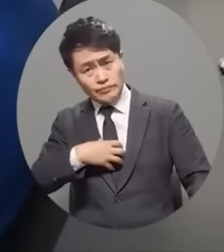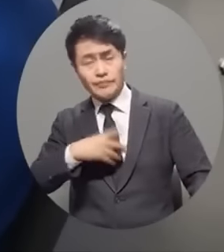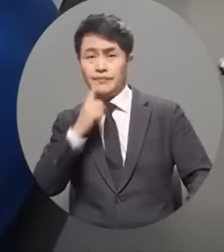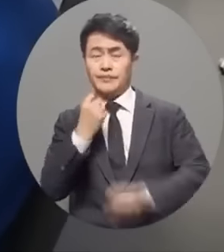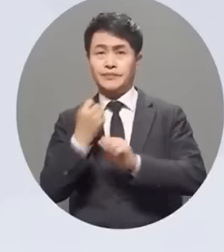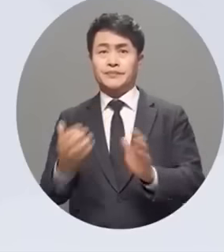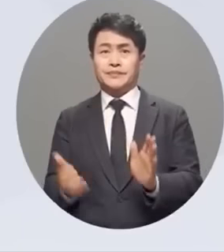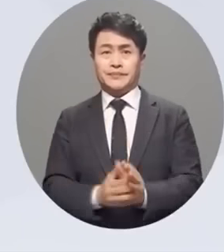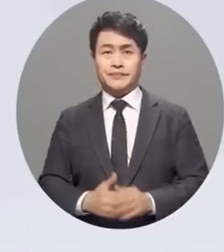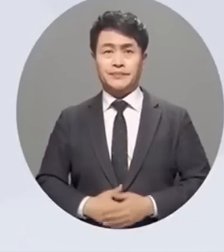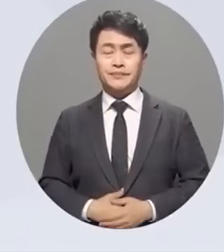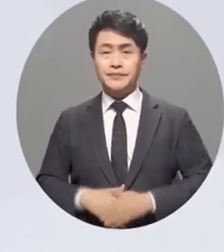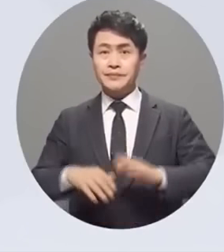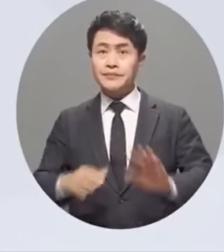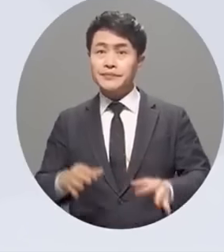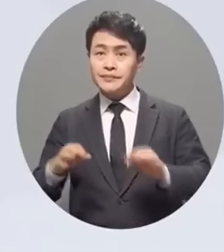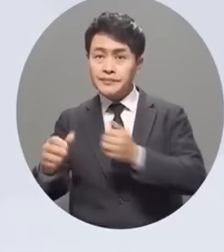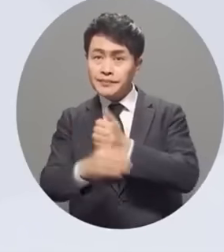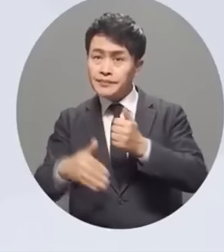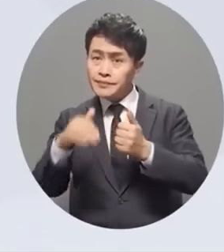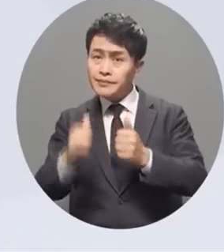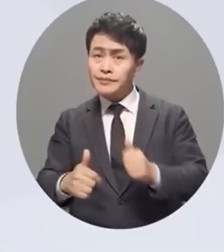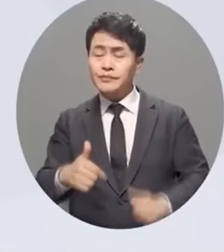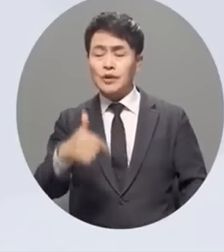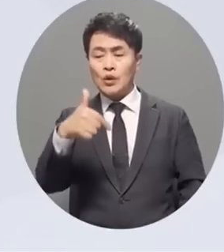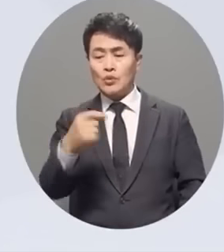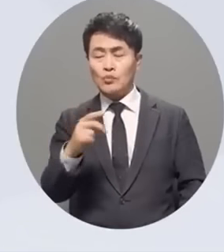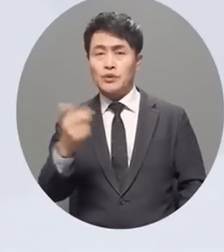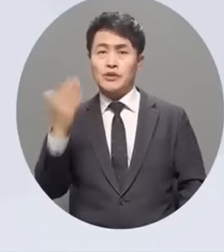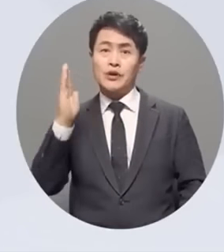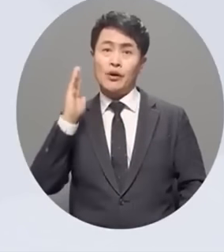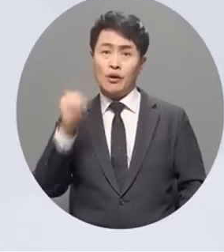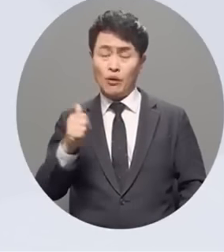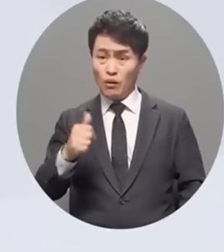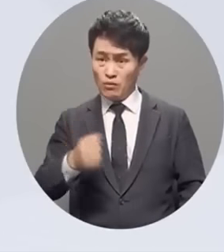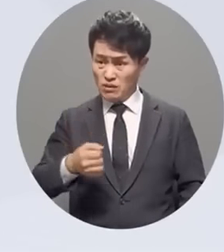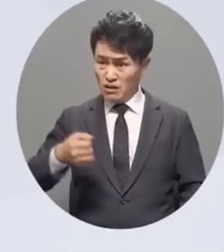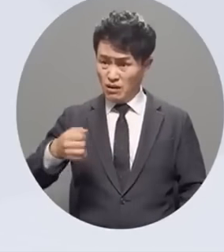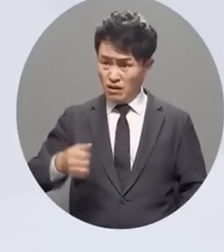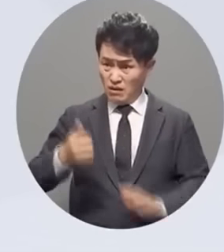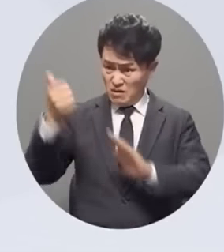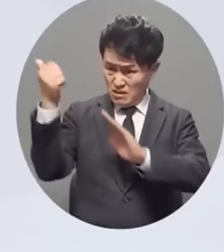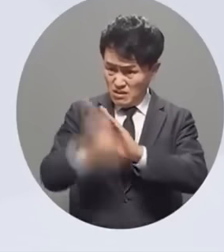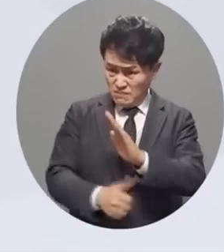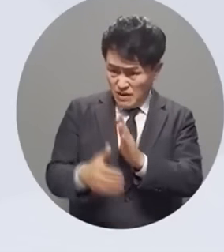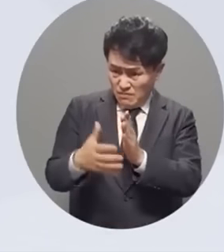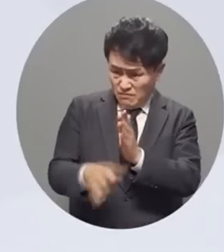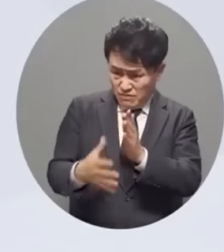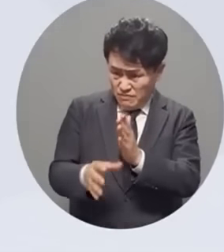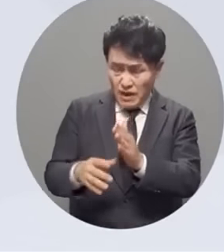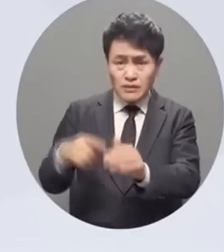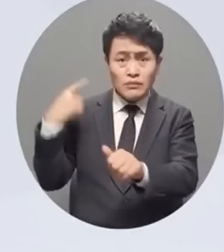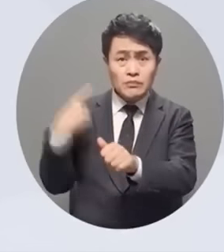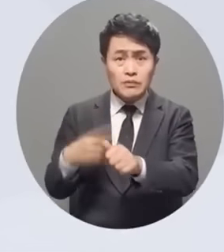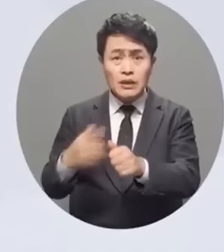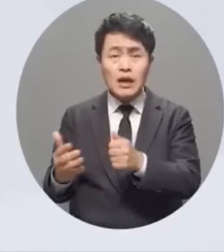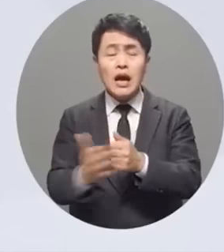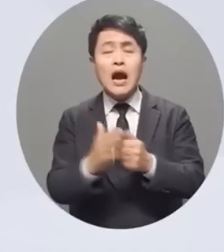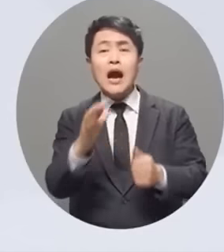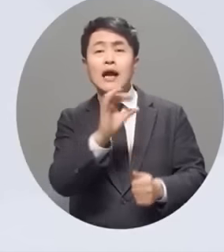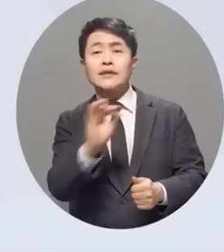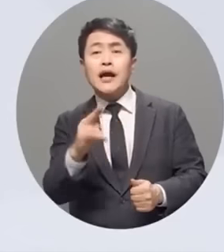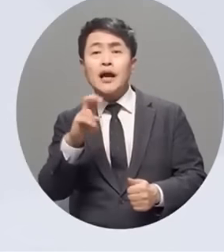비판했습니다. 김 위원장은 노무현 전 대통령을 실패한 불량품 등으로 원색적으로 비난한 양문석